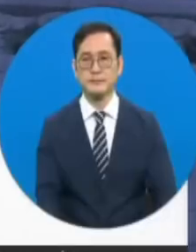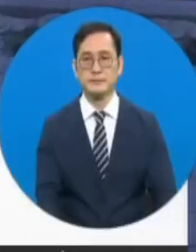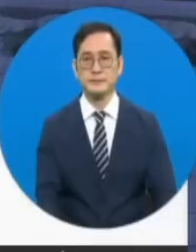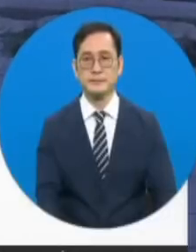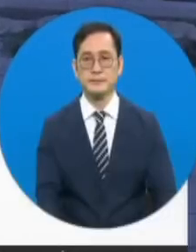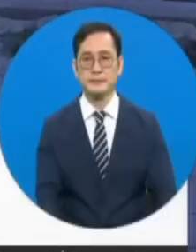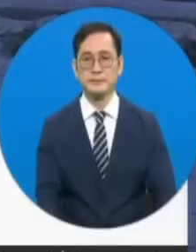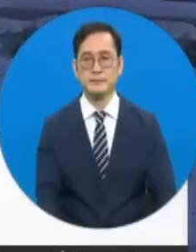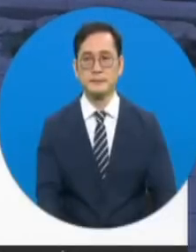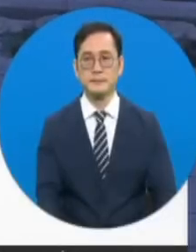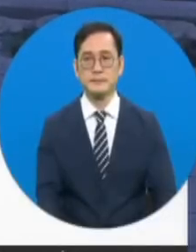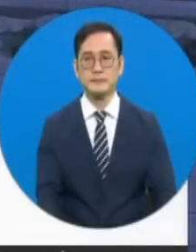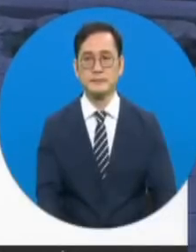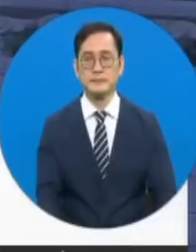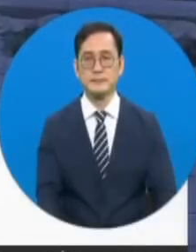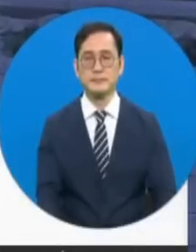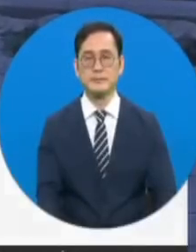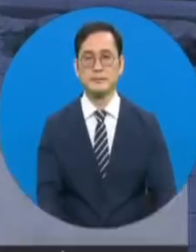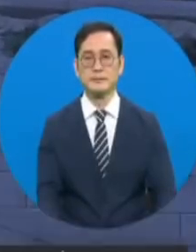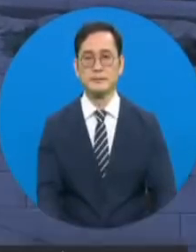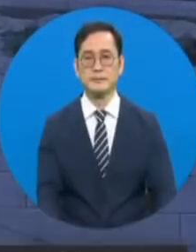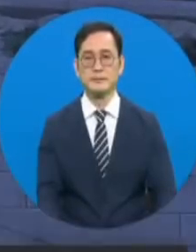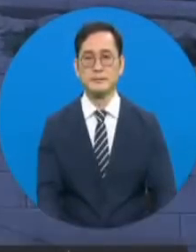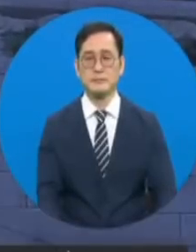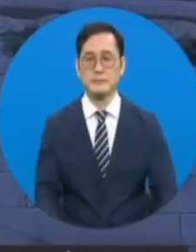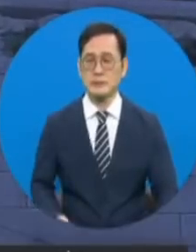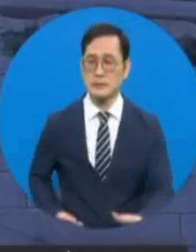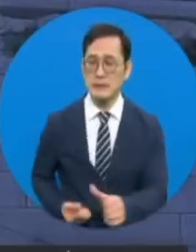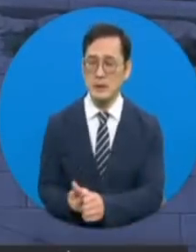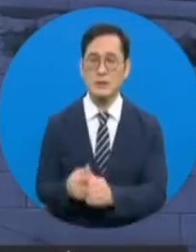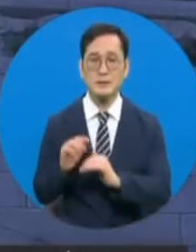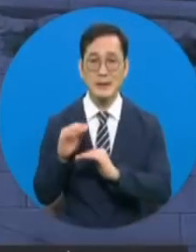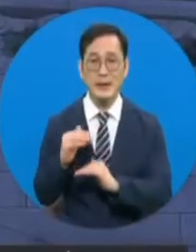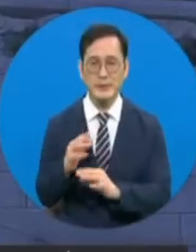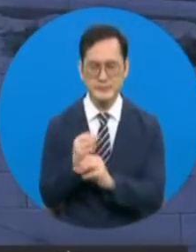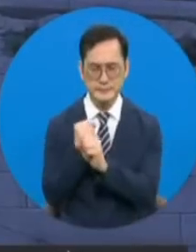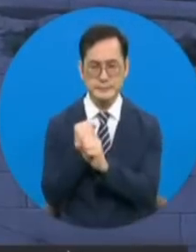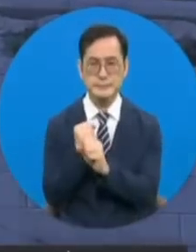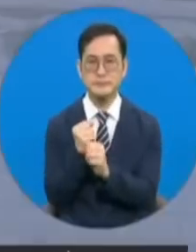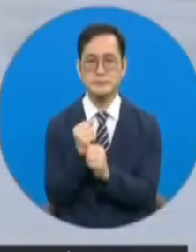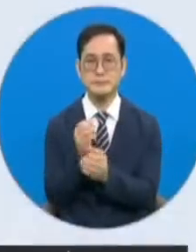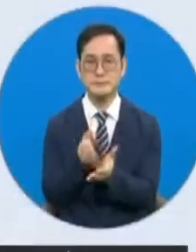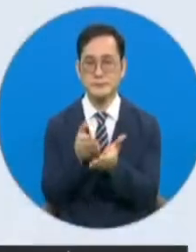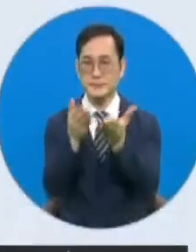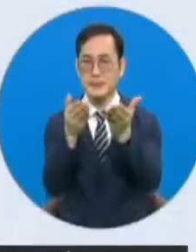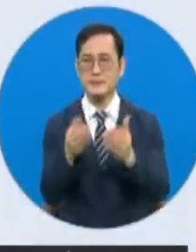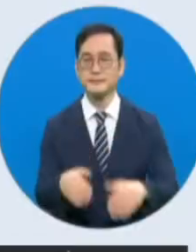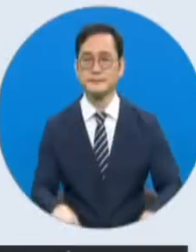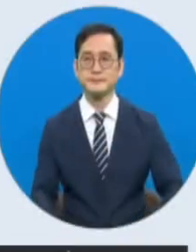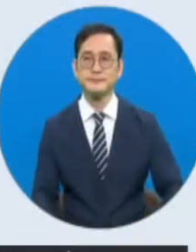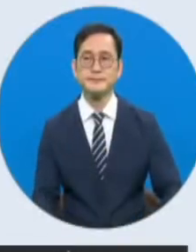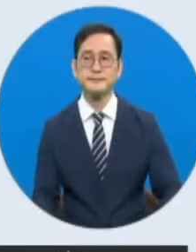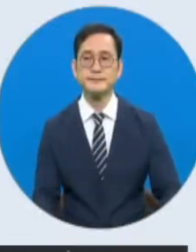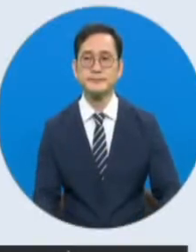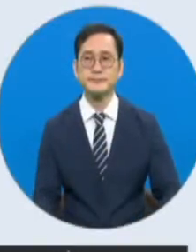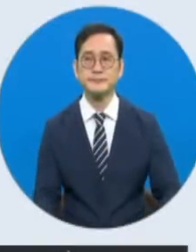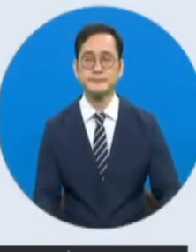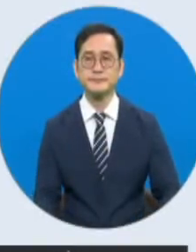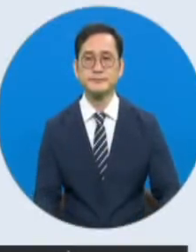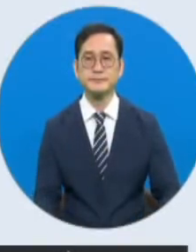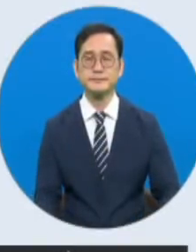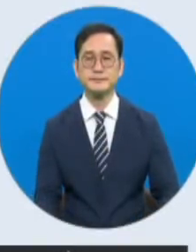일단 부산 여성 또래 사들인 사건이 사건이 무엇인지 정말부터 함께 보시죠 강력 사건인데